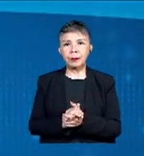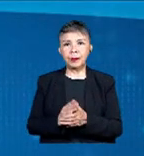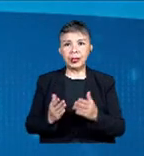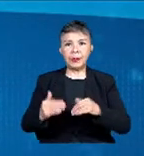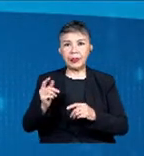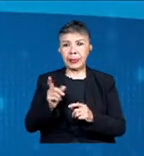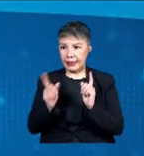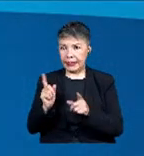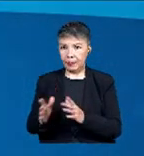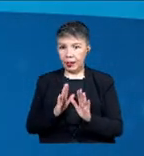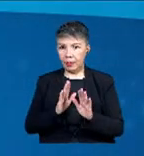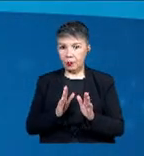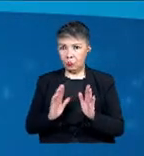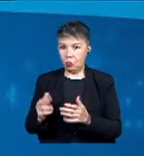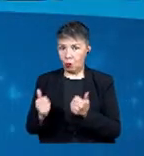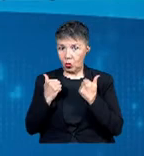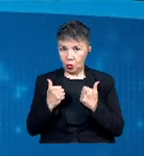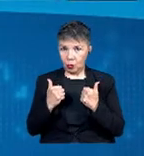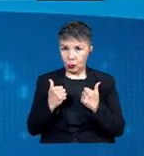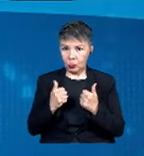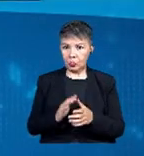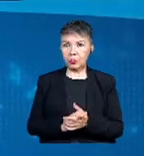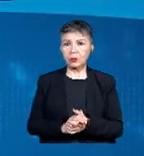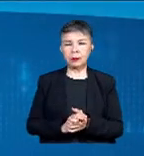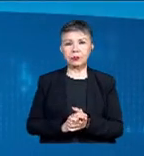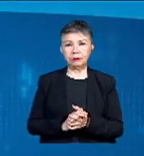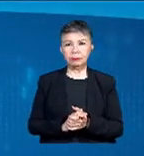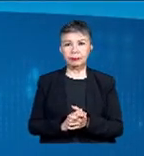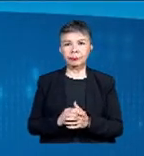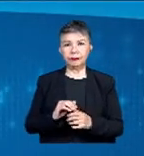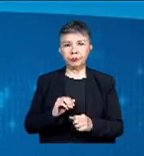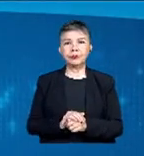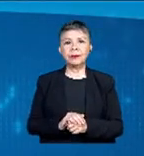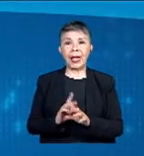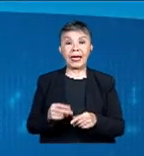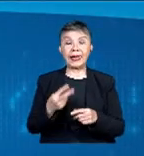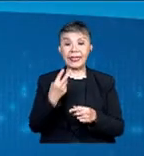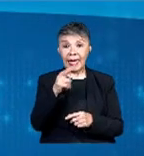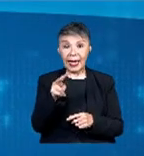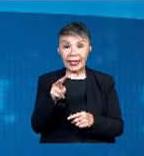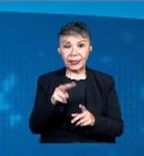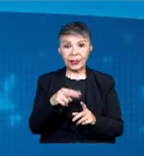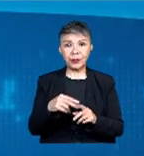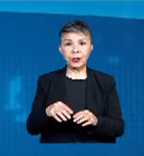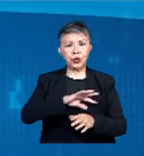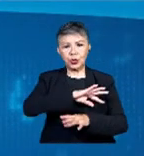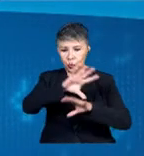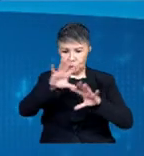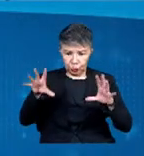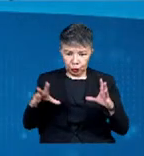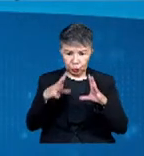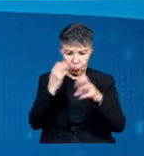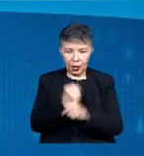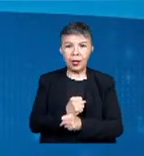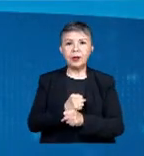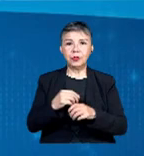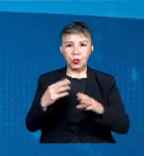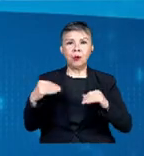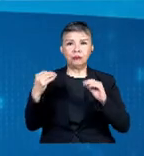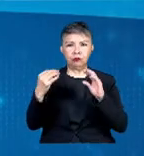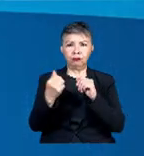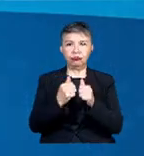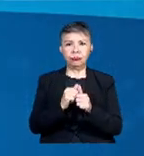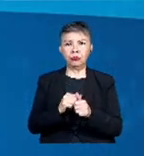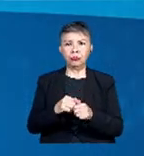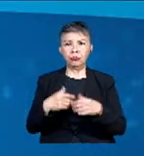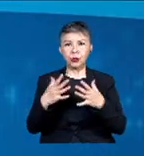penerapan disiplin prokes untuk COVID. Nah, ini kita lihat di, kan semua pihak mengatakan bahwa